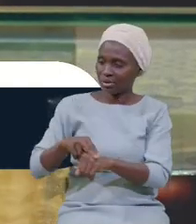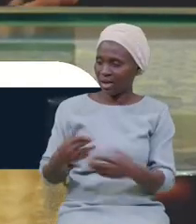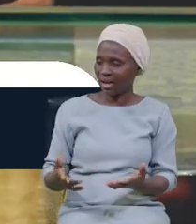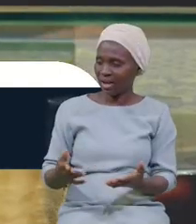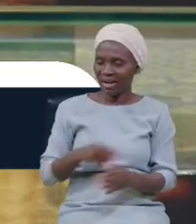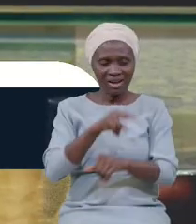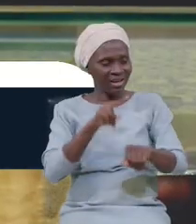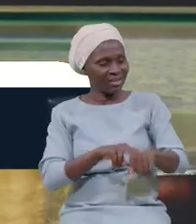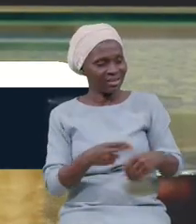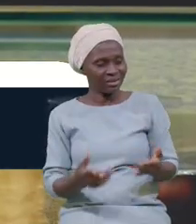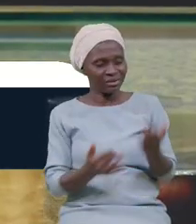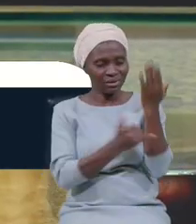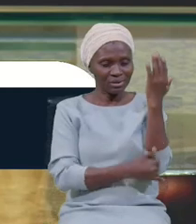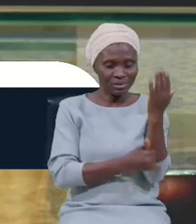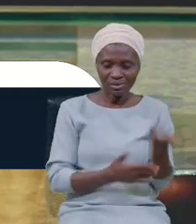comme on voit